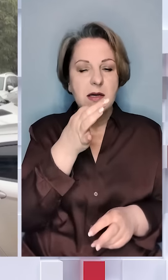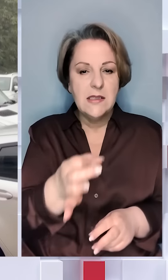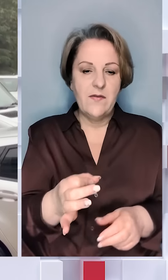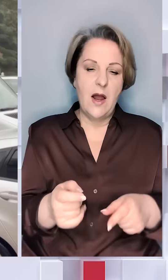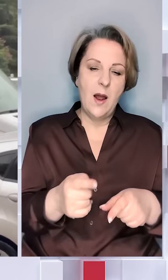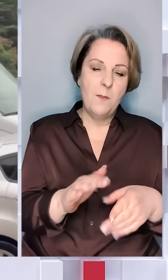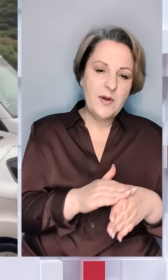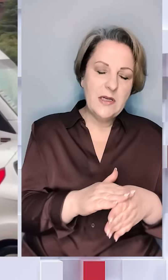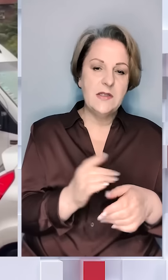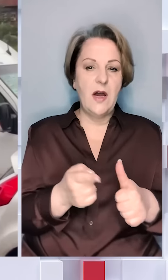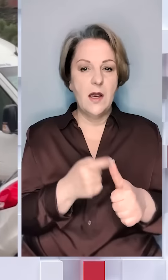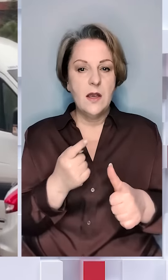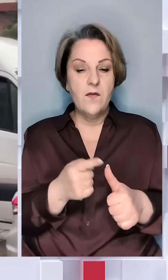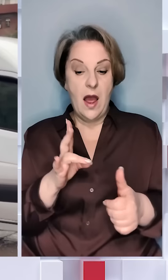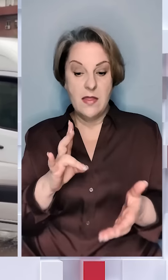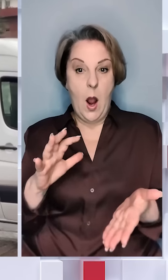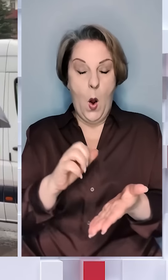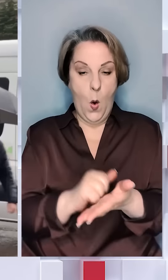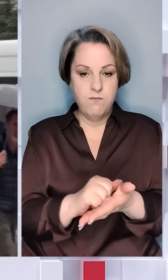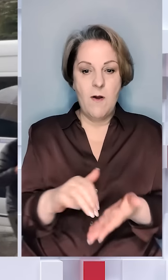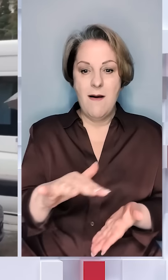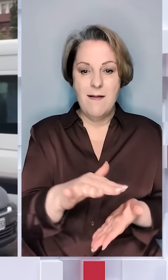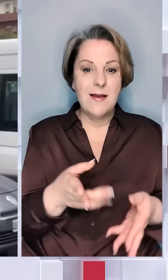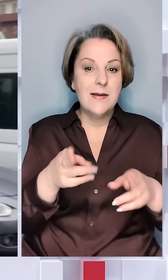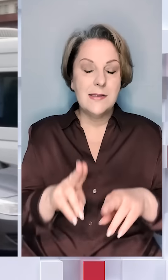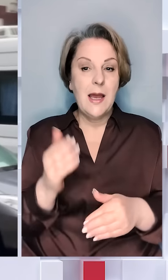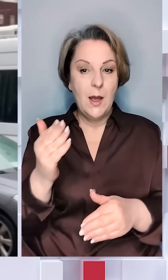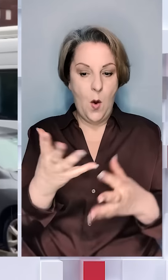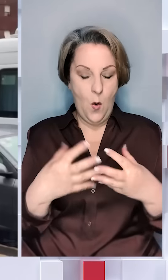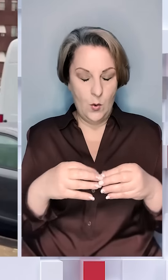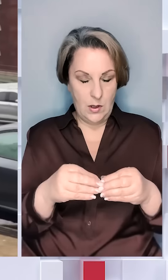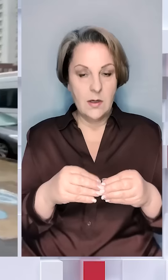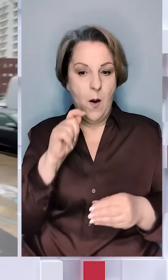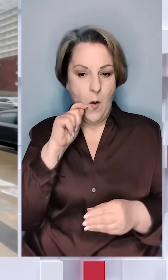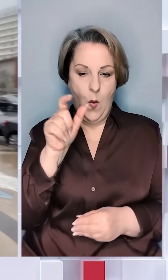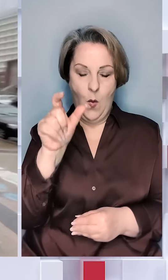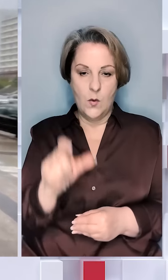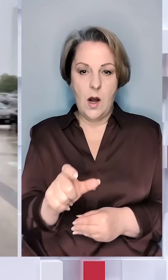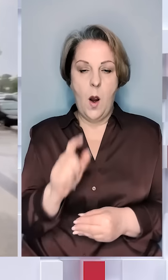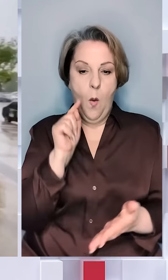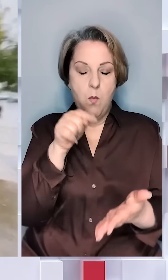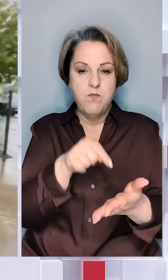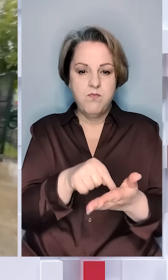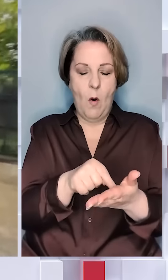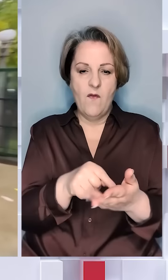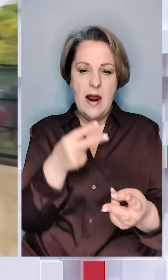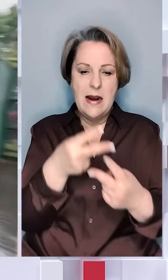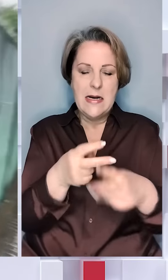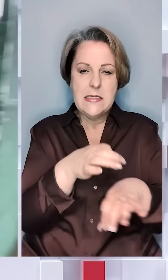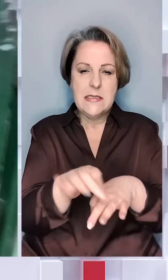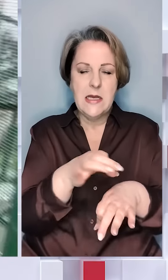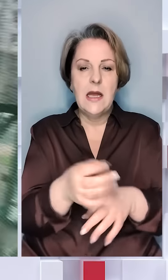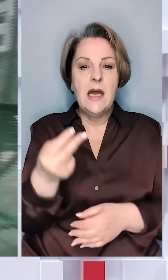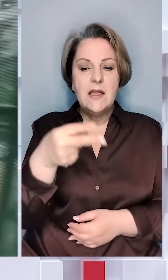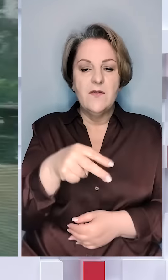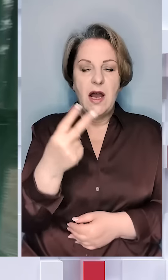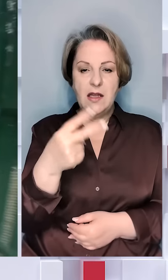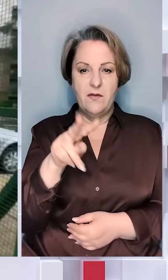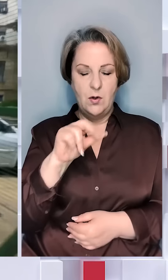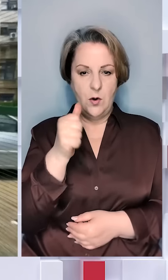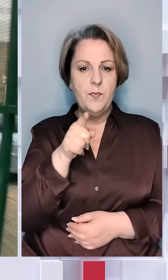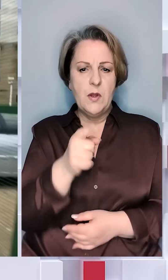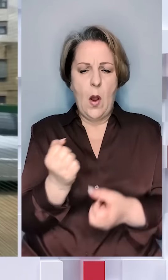і свої прізвища та ім'я, адже на окупованих територіях лишилася його родина. Українець, який потрапив до катівні у